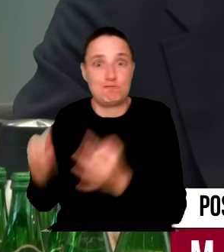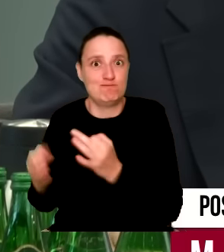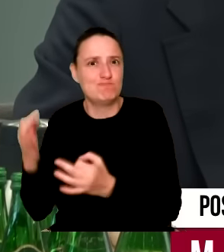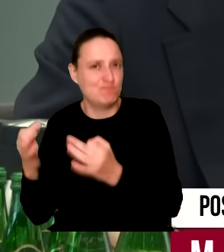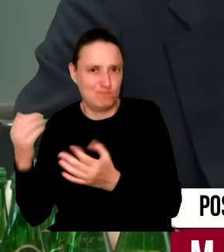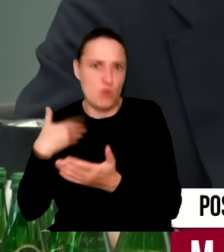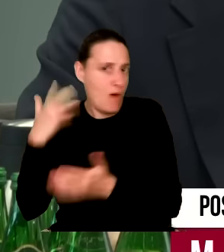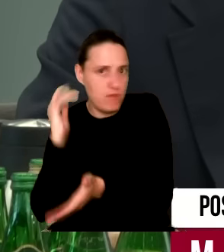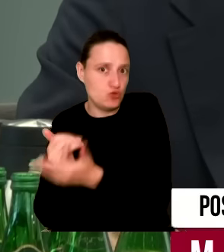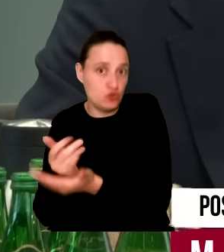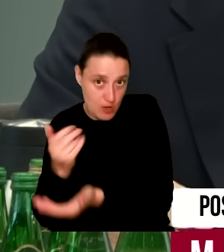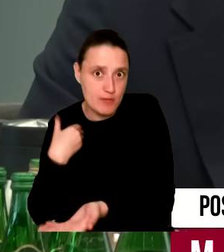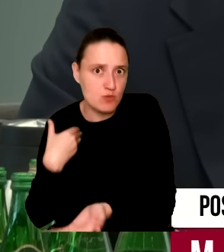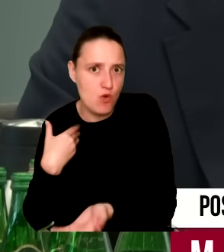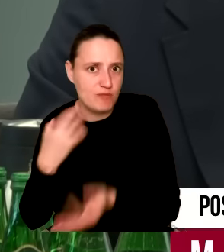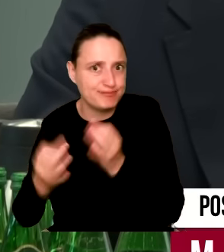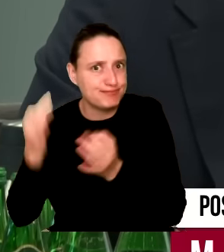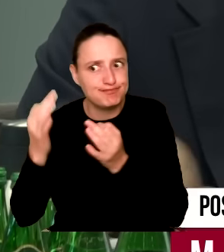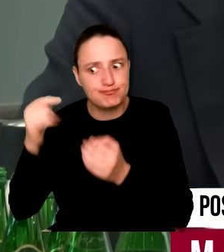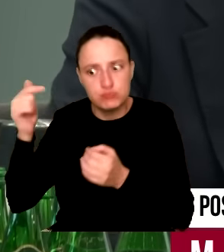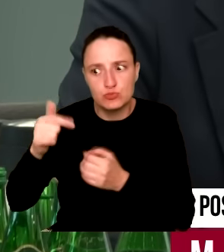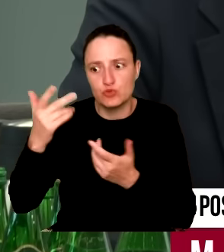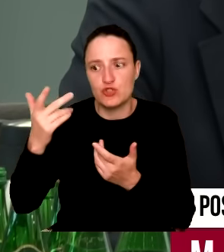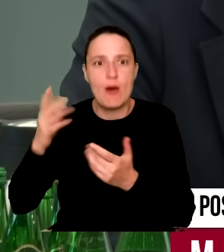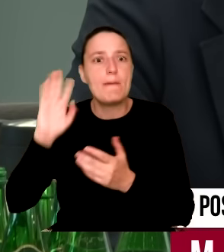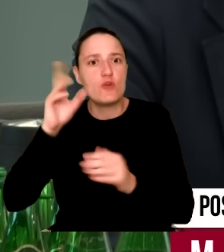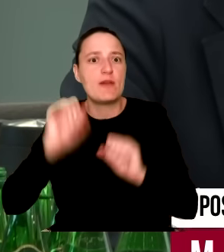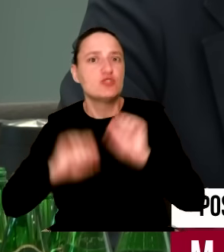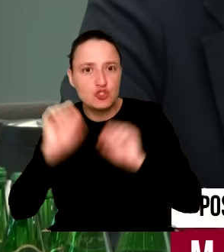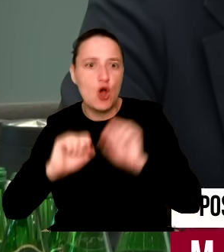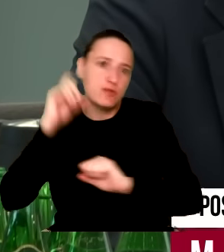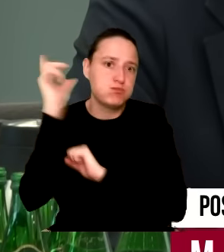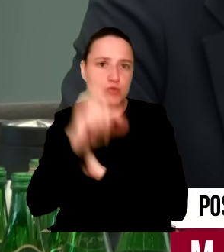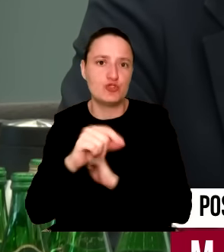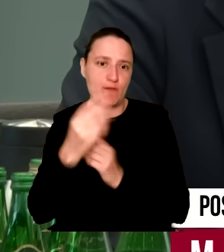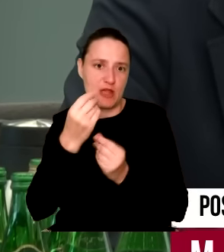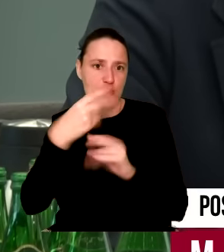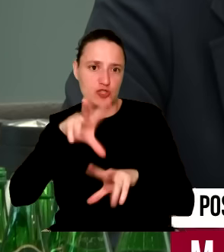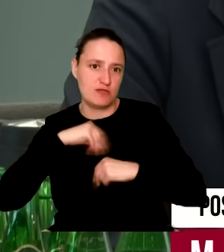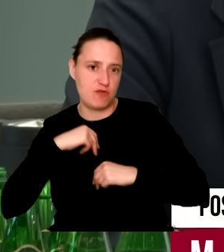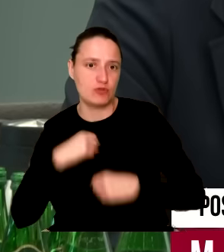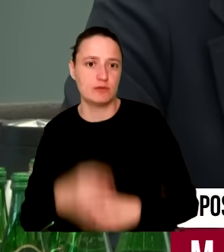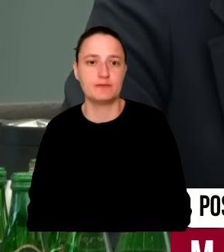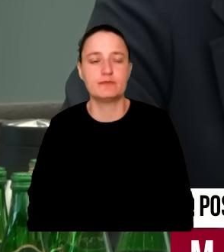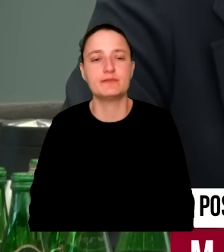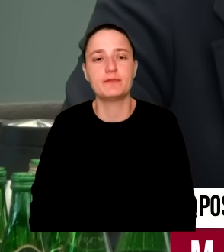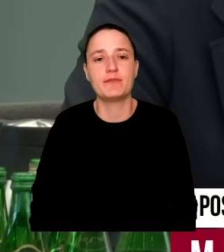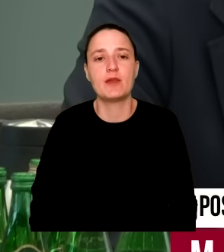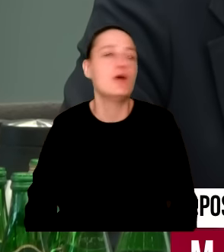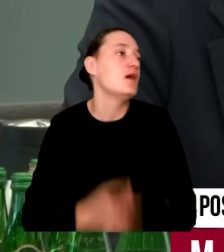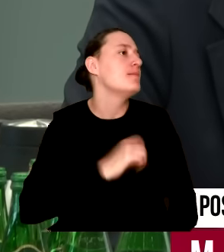właśnie Poczta Polska musiała sądzić się z państwem o to aby jednak ostatecznie te pieniądze odzyskać panie pośle broniliśmy